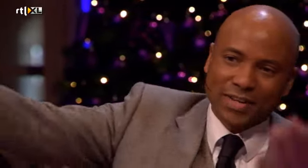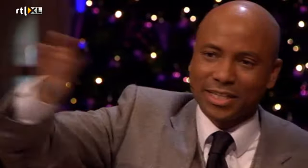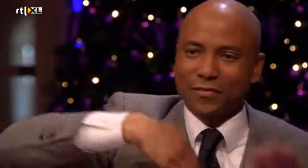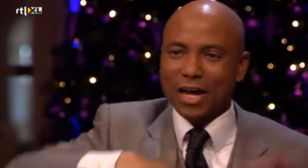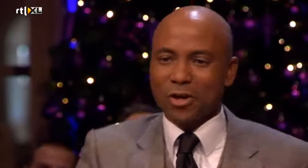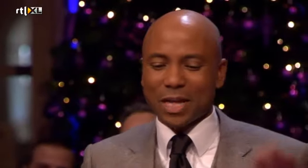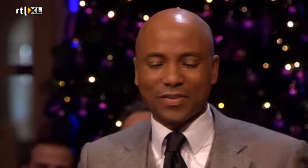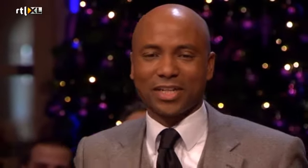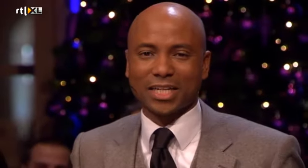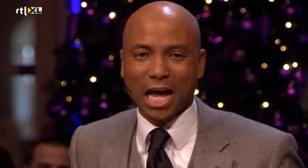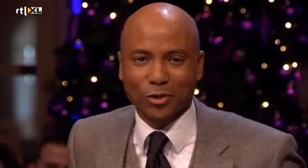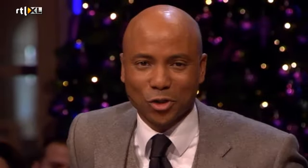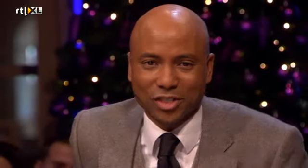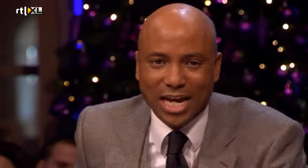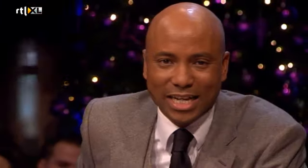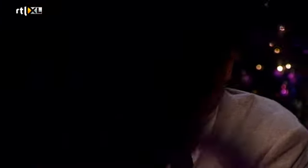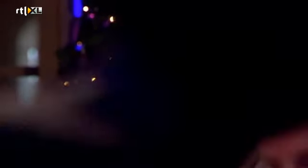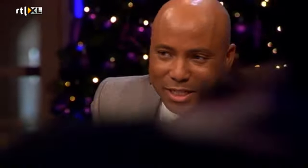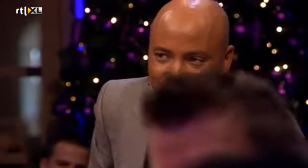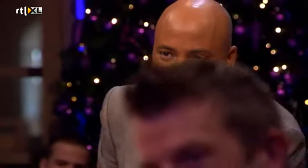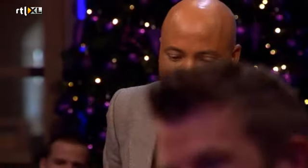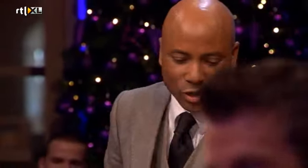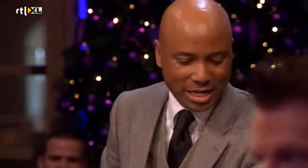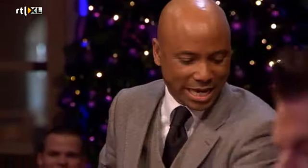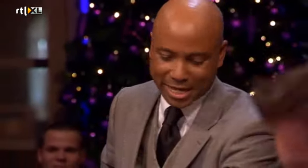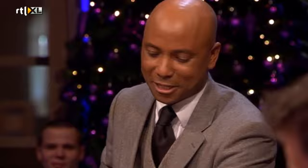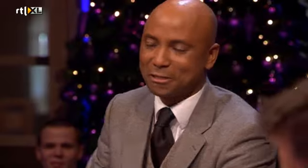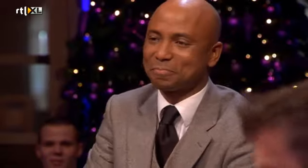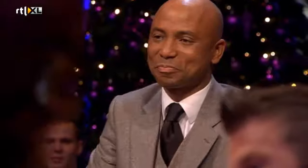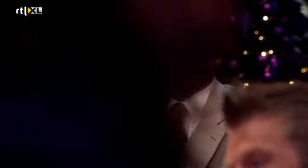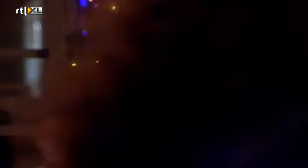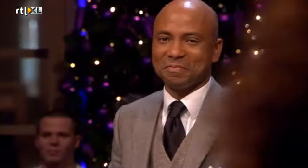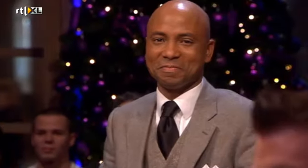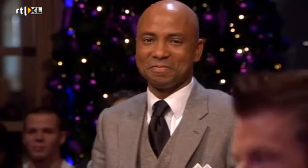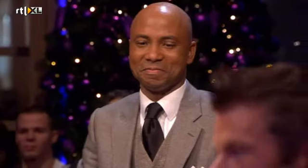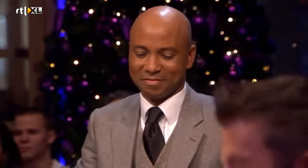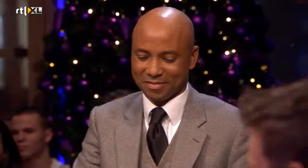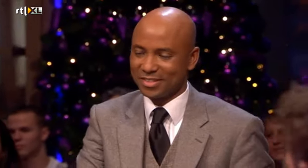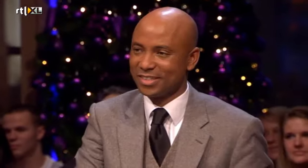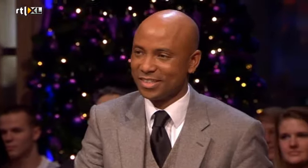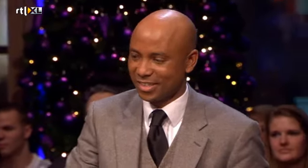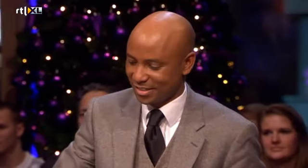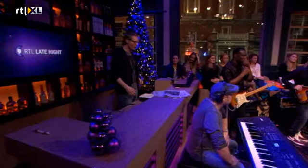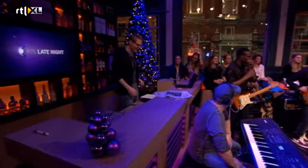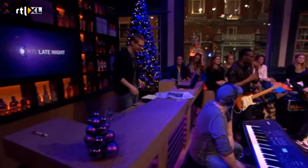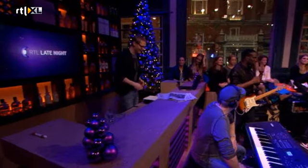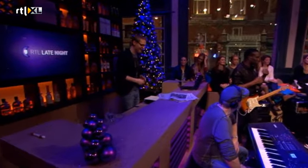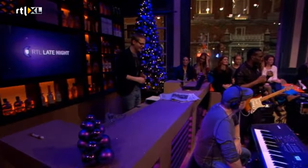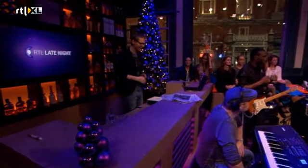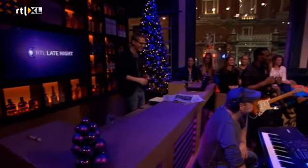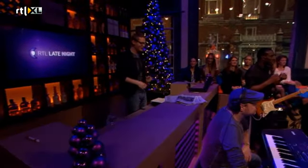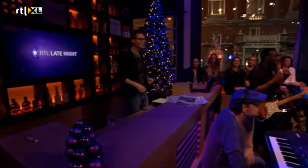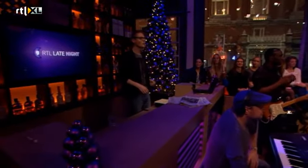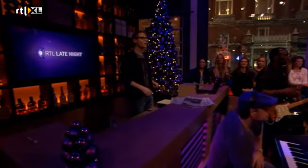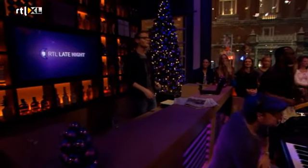Kom lekker weer zitten, vrouw. Kom lekker weer zitten. En dan gaan we ondertussen naar de headlines van Luc Iking. Ja, zojuist heb je hier op RTL4 kunnen kijken naar